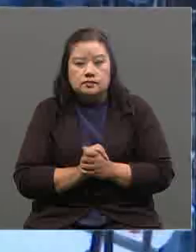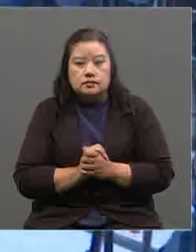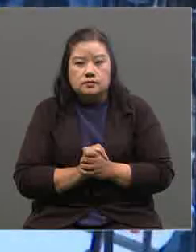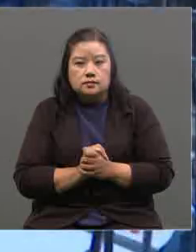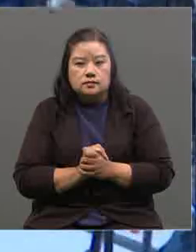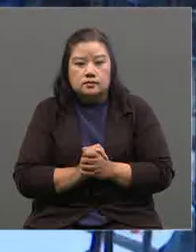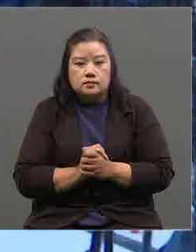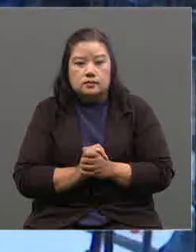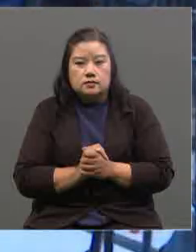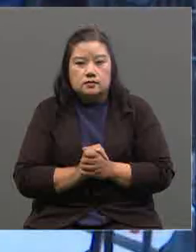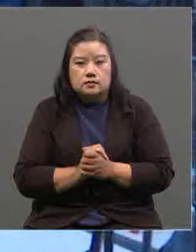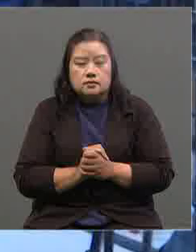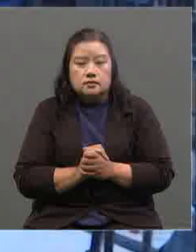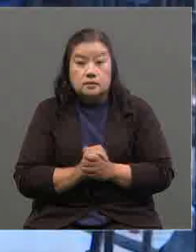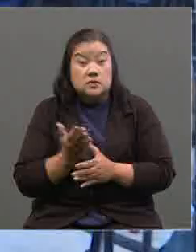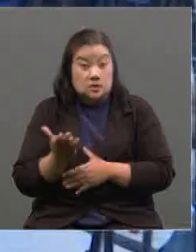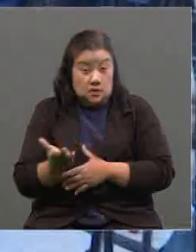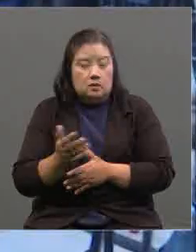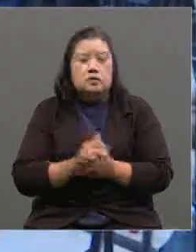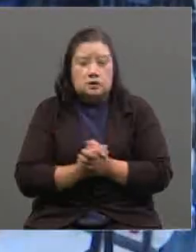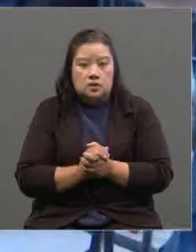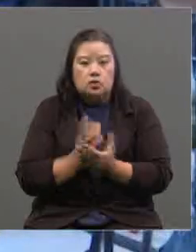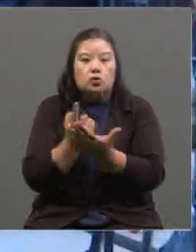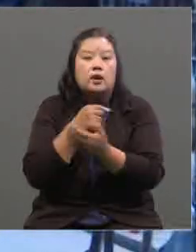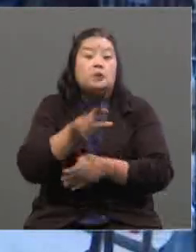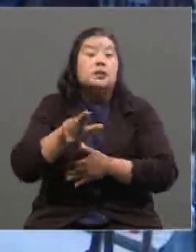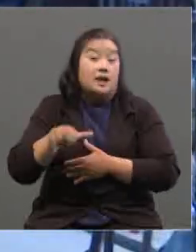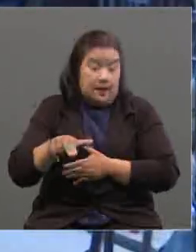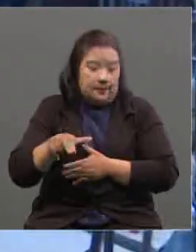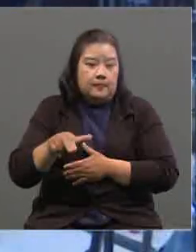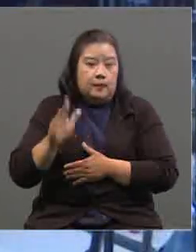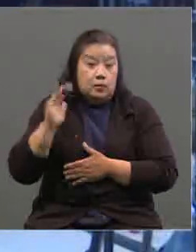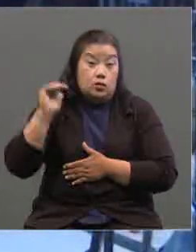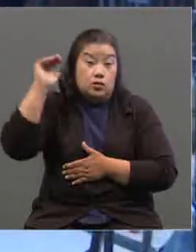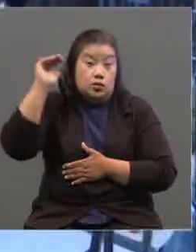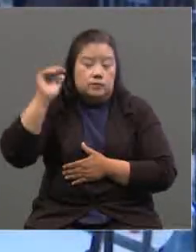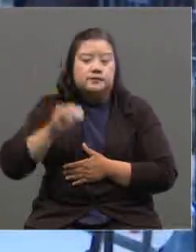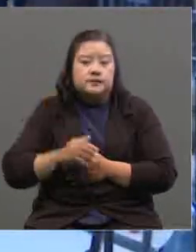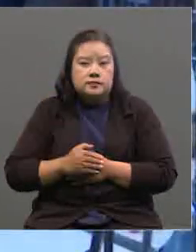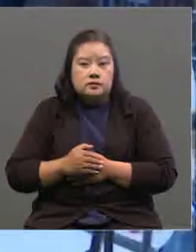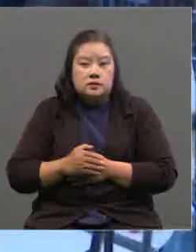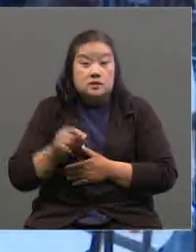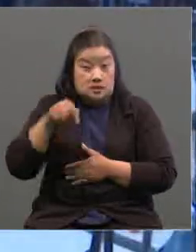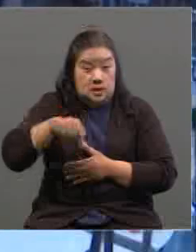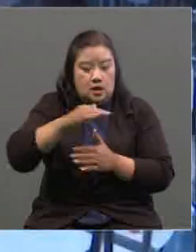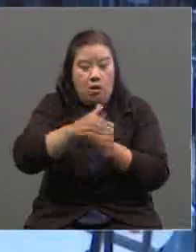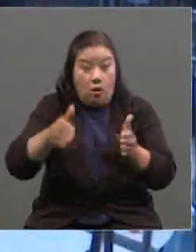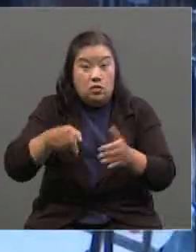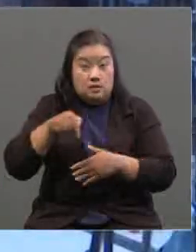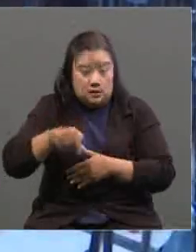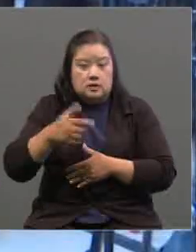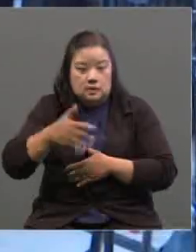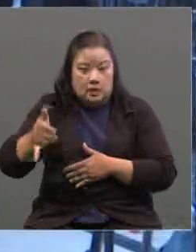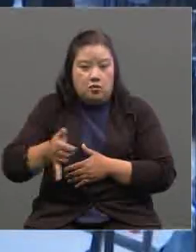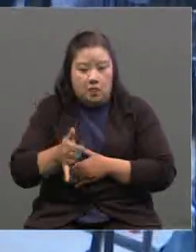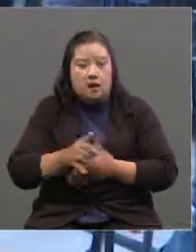และขณะนี้นะคะเดี๋ยวอีกสักครู่ค่ะนายเศรษฐาทวีสินนะคะก็จะลงมาที่ห้องแถลงข่าวด้านหลังนี้นะคะเพื่อทำการแถ